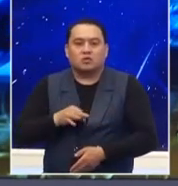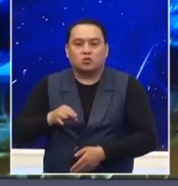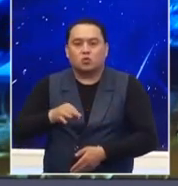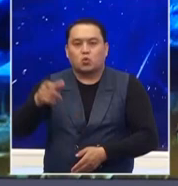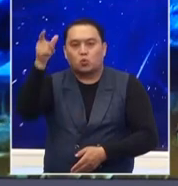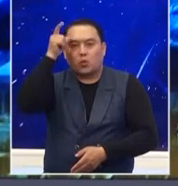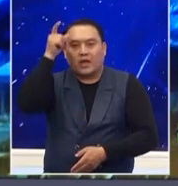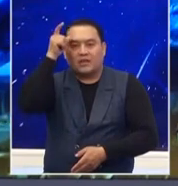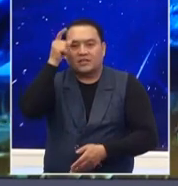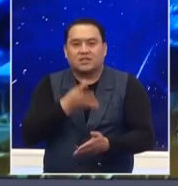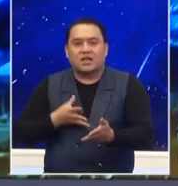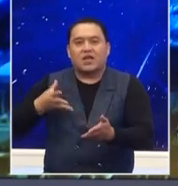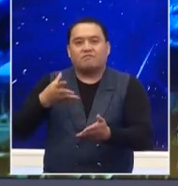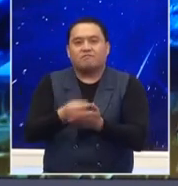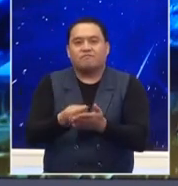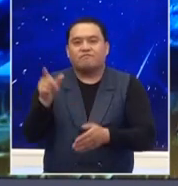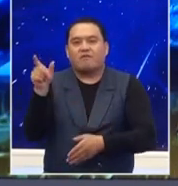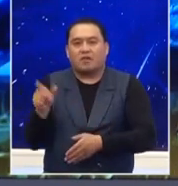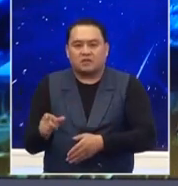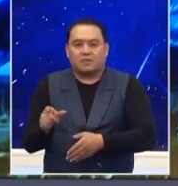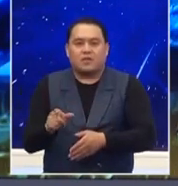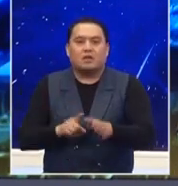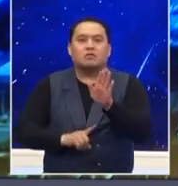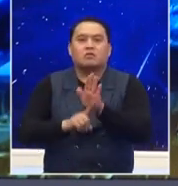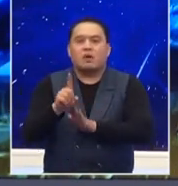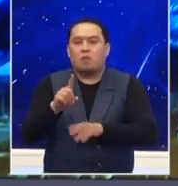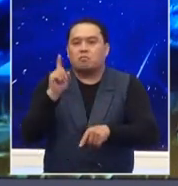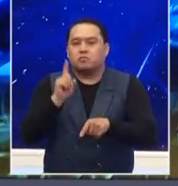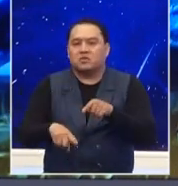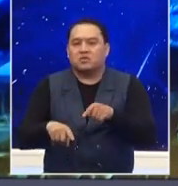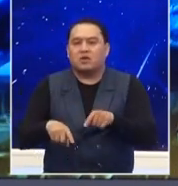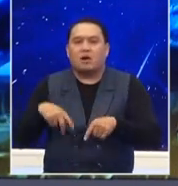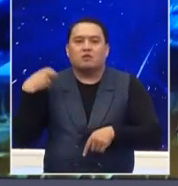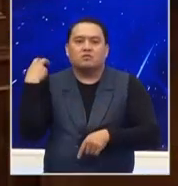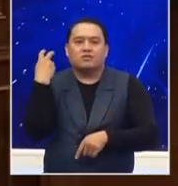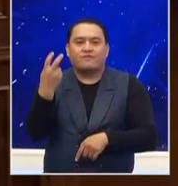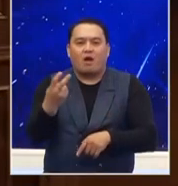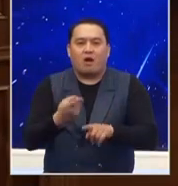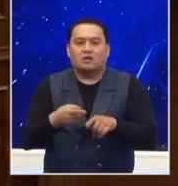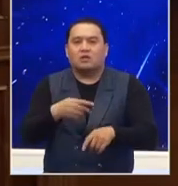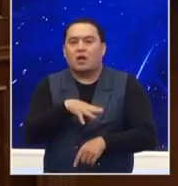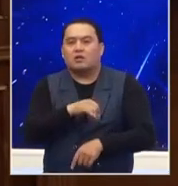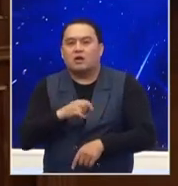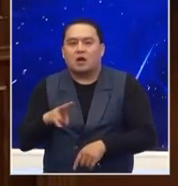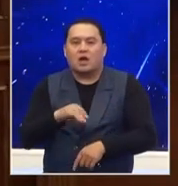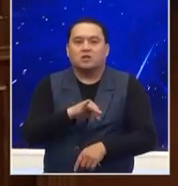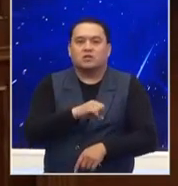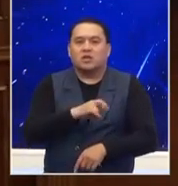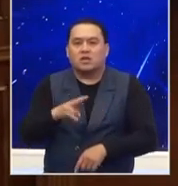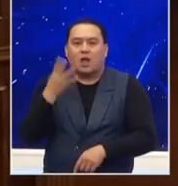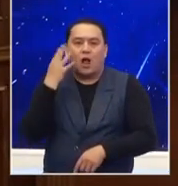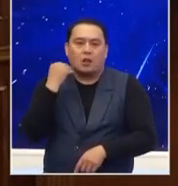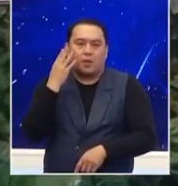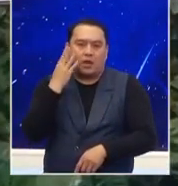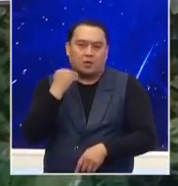турецкие инвесторы. Его суть заключается в запуске легкорельсового транспорта, связывающего Талгар, Каскелен и Алматы,